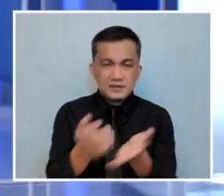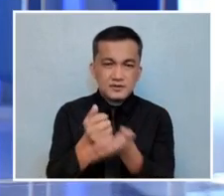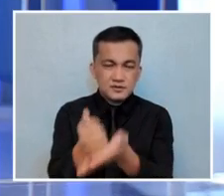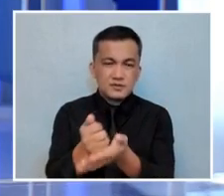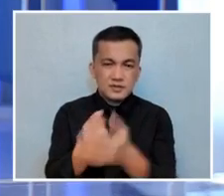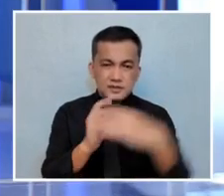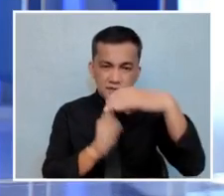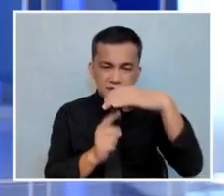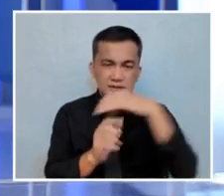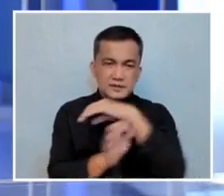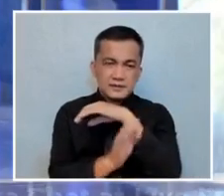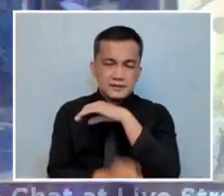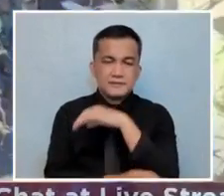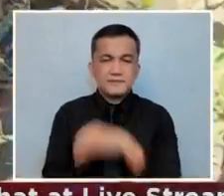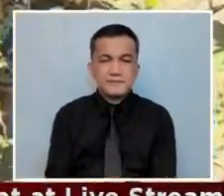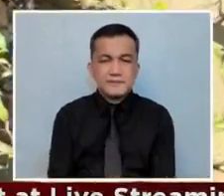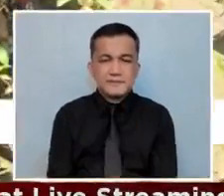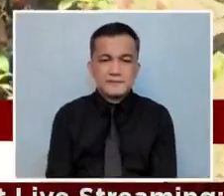ABS-CBN Foundation.